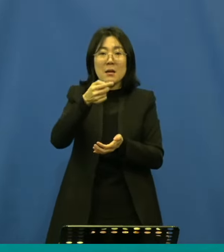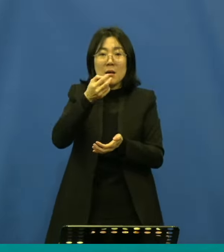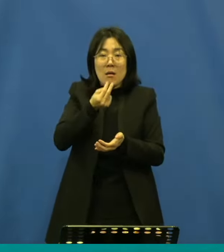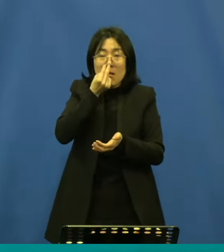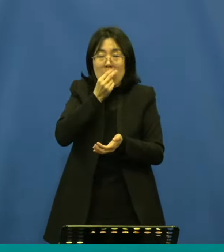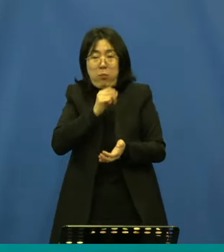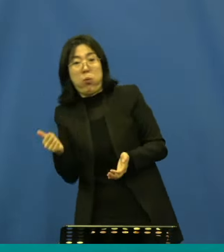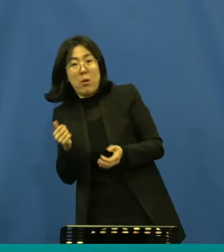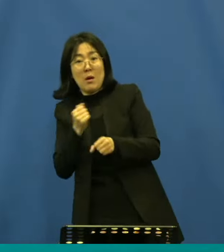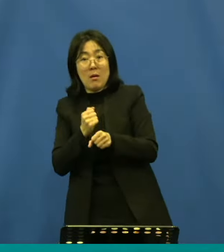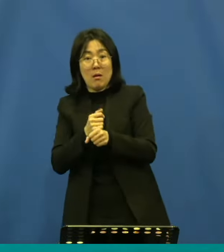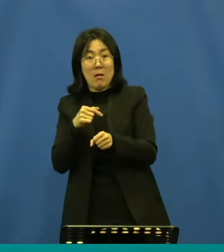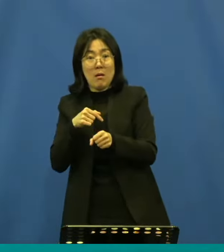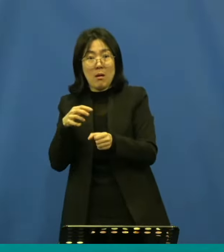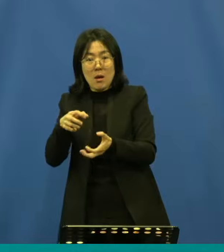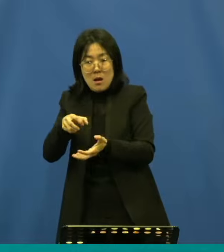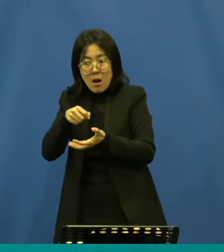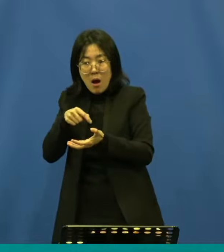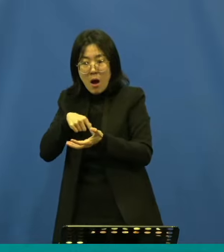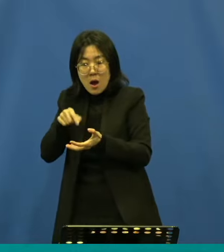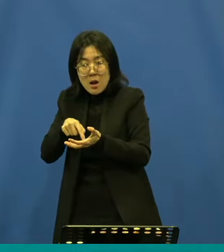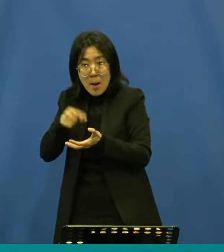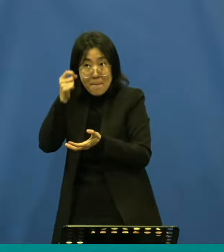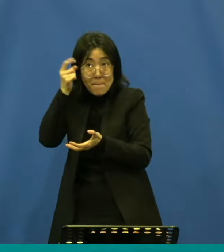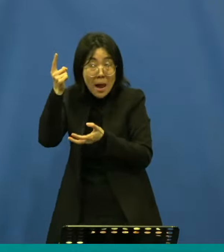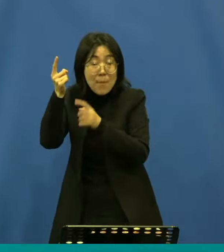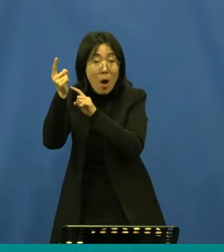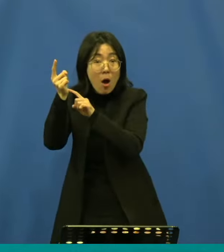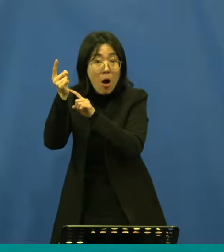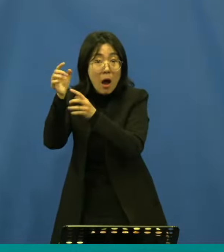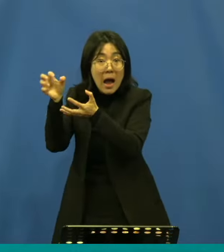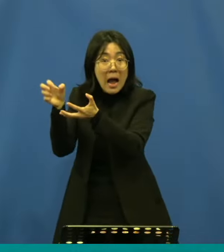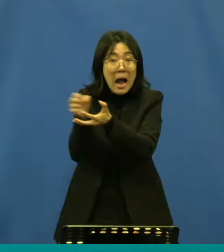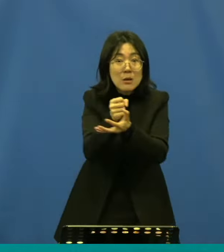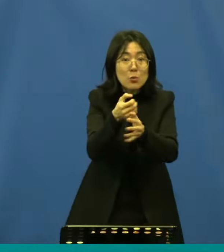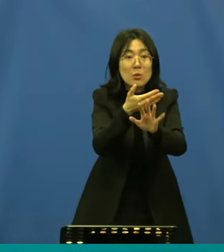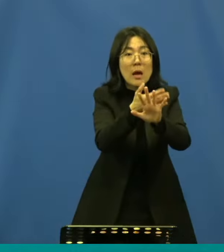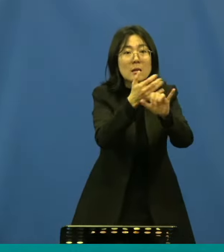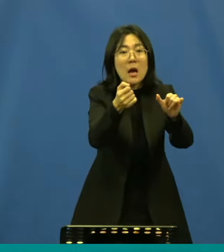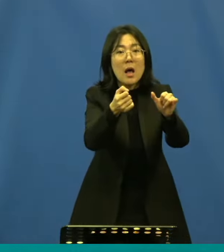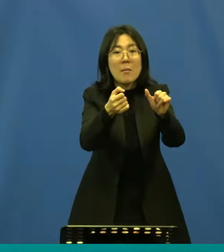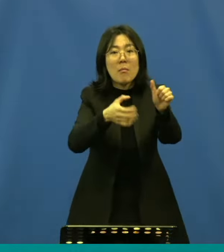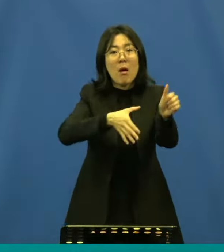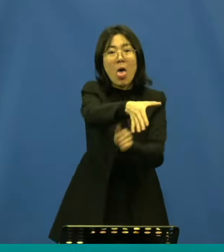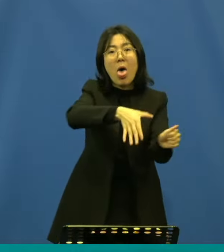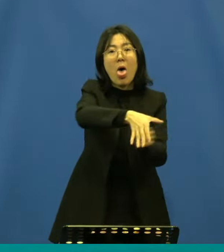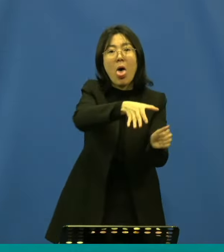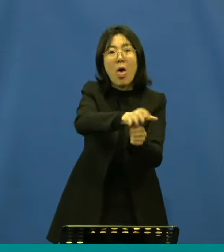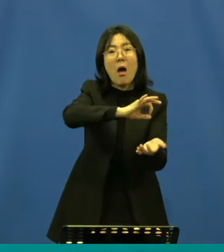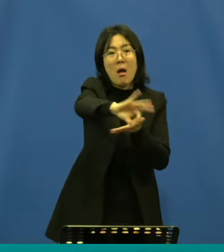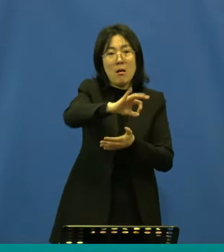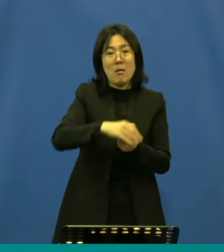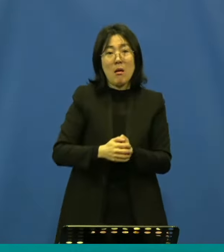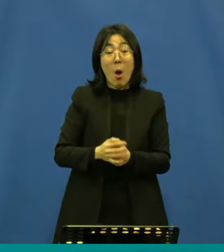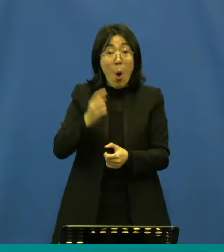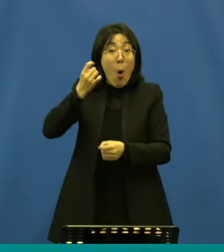그는 유대인이에요, 그죠? 근데 그가 발명한 것이 자기의 동족을 죽이는 일에 쓰여지는